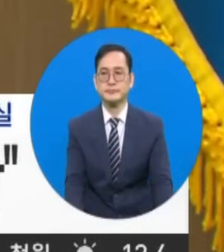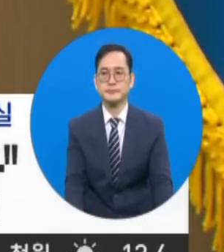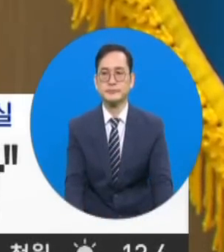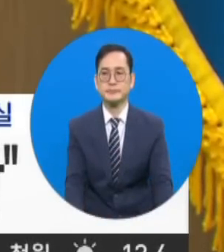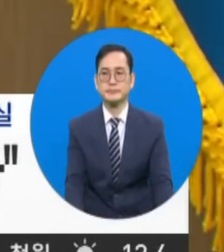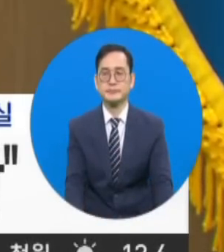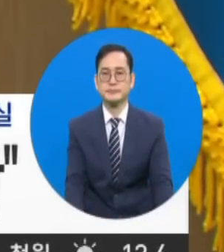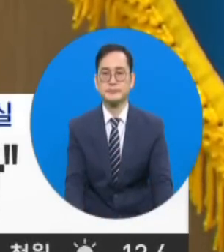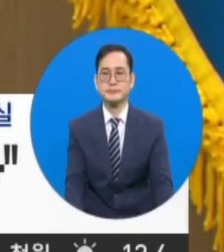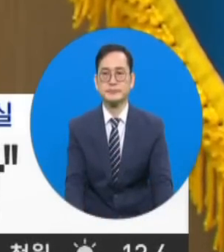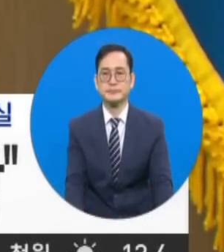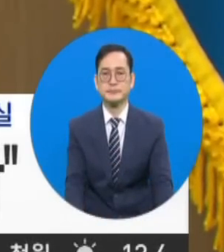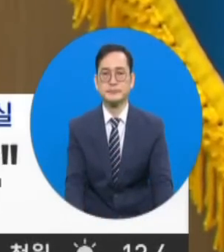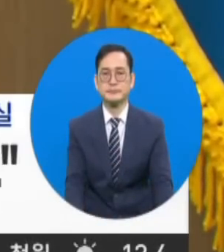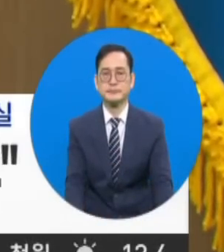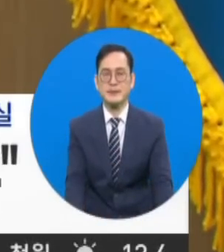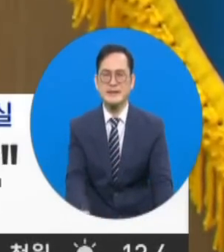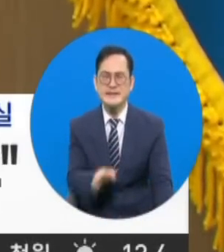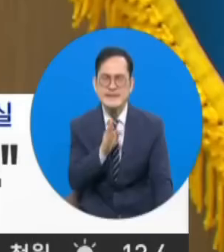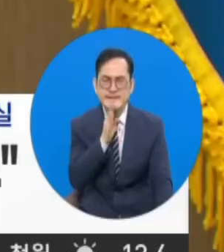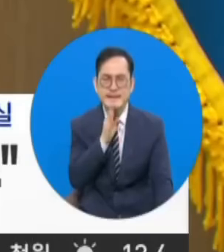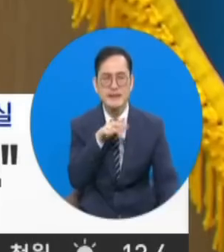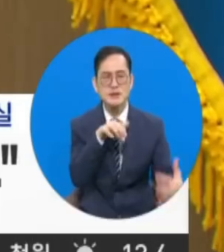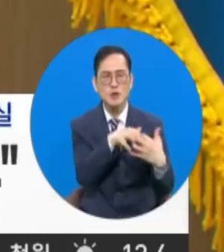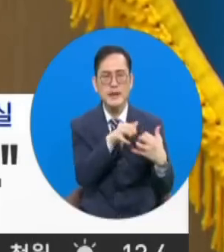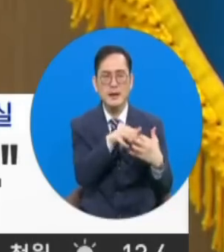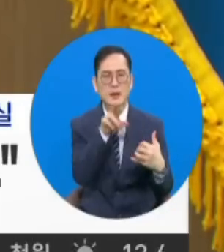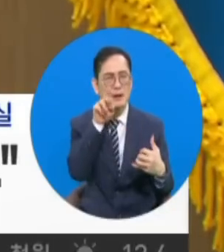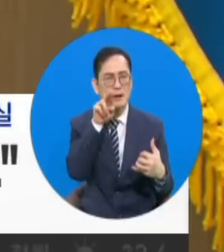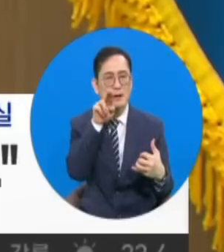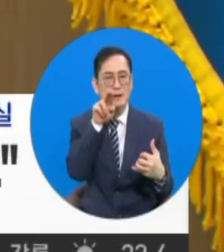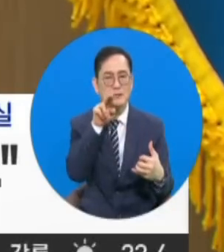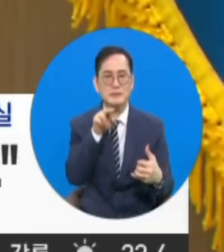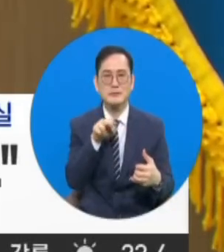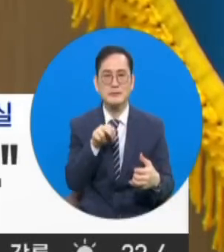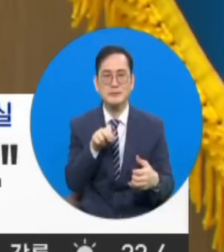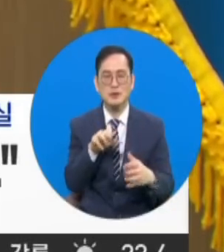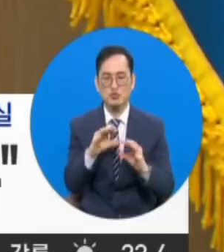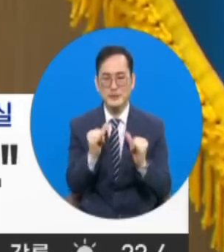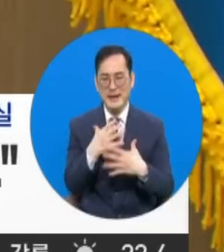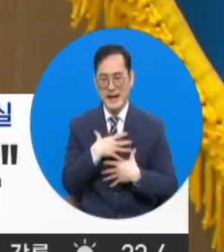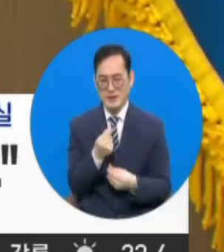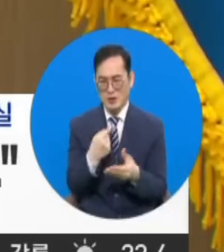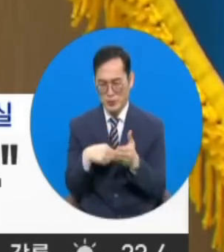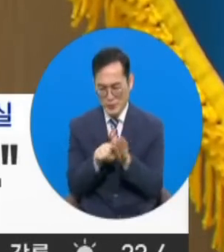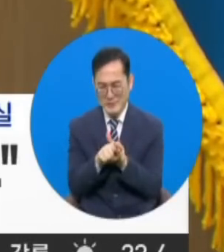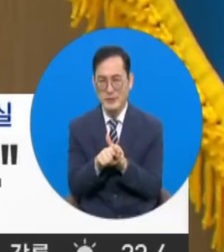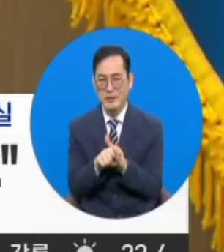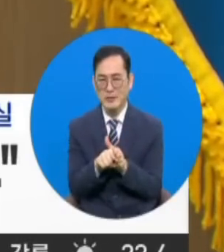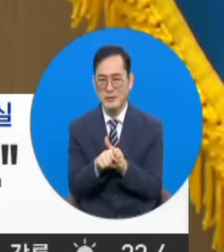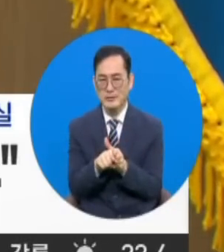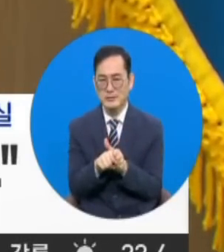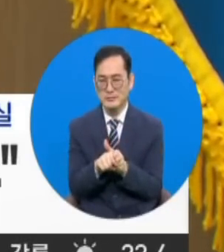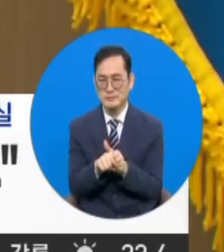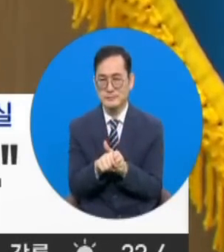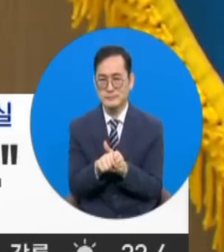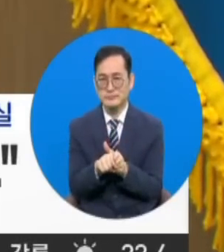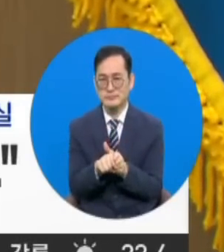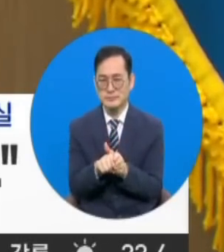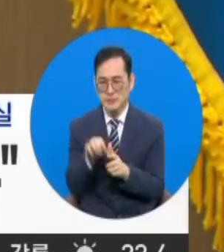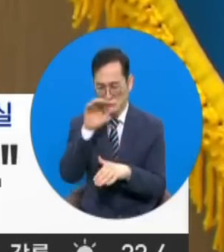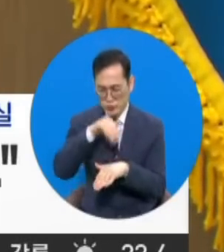했습니다 실제 상황에서 국민의 안전을 지키기 위한 것인만큼 효과적으로 훈련할 수